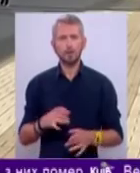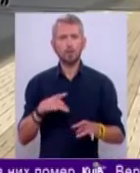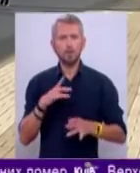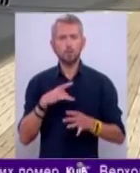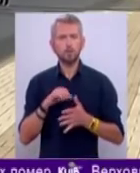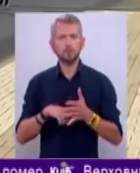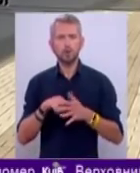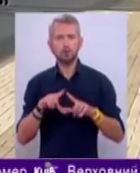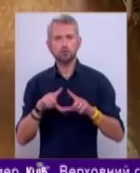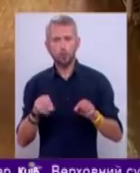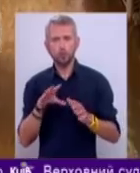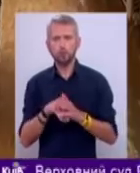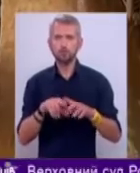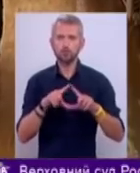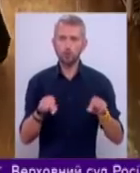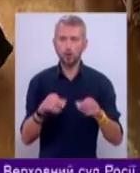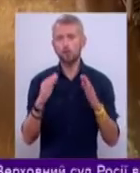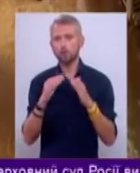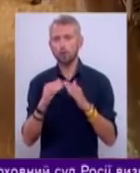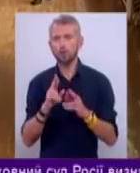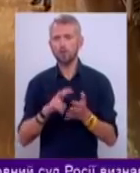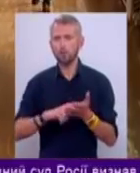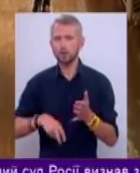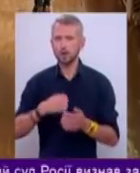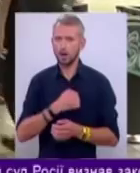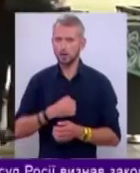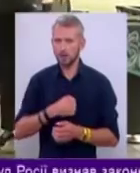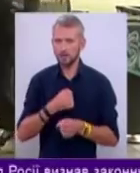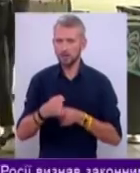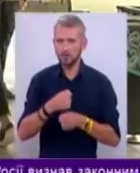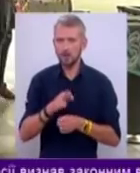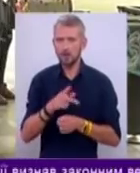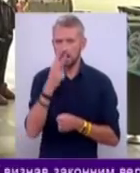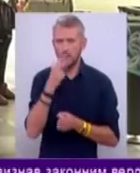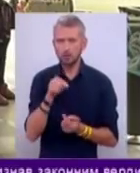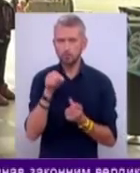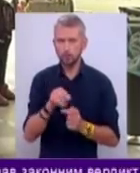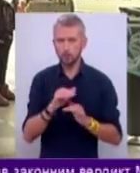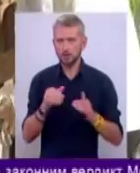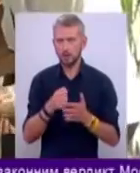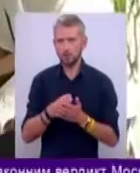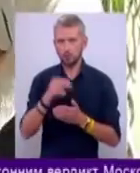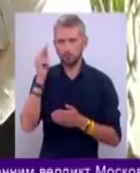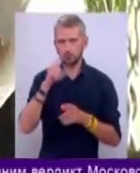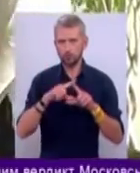Неврози через школу, в школі і вдома. Як уникнути агресії і насильства? Як адаптувати дітей до навчання?